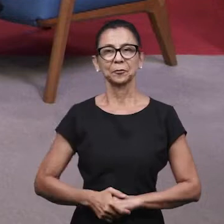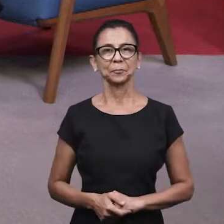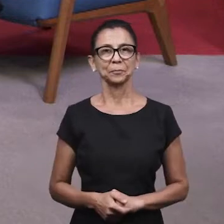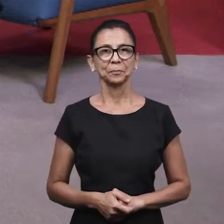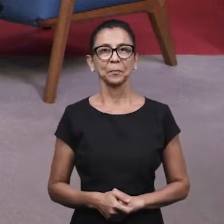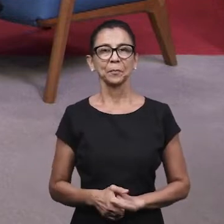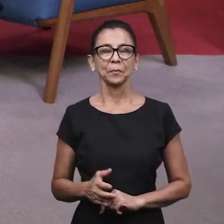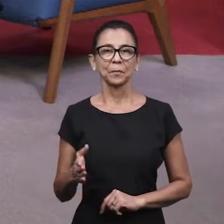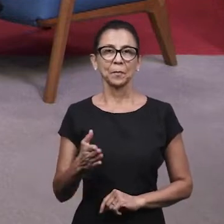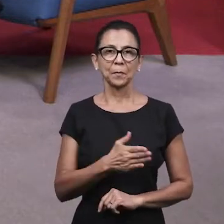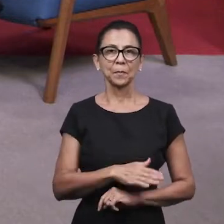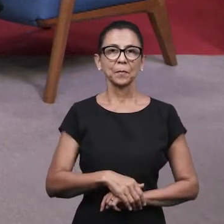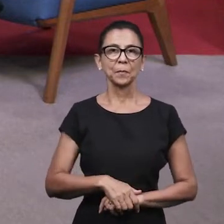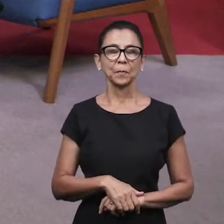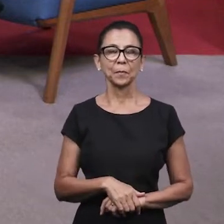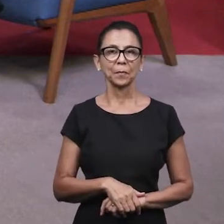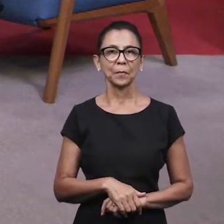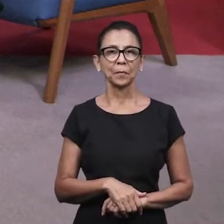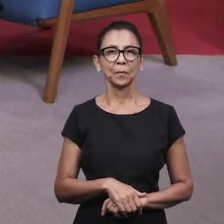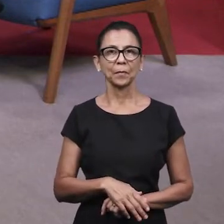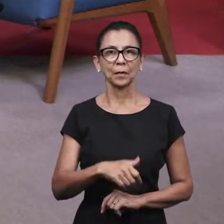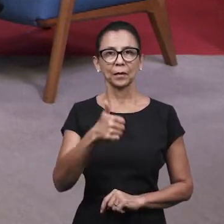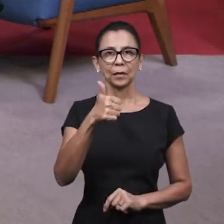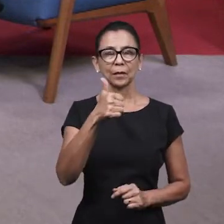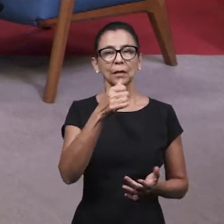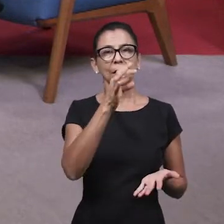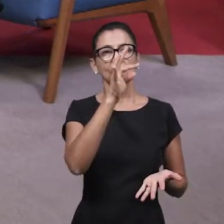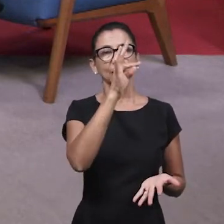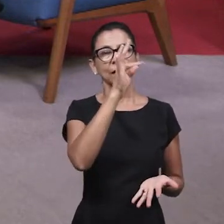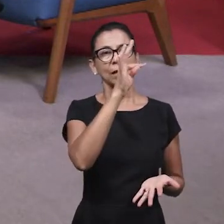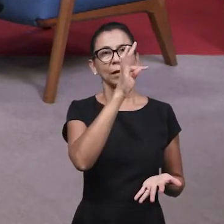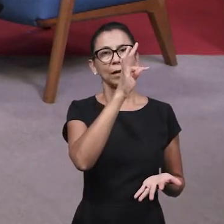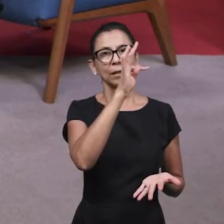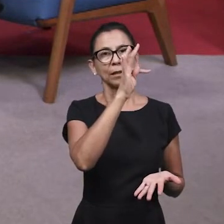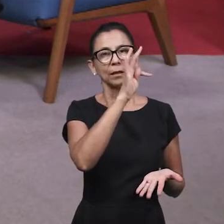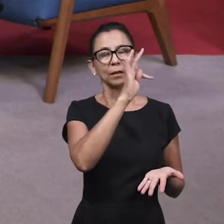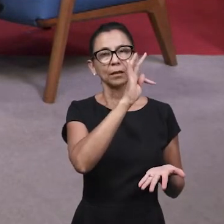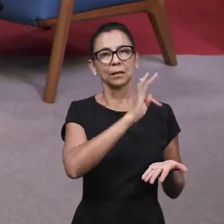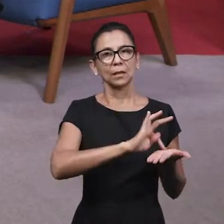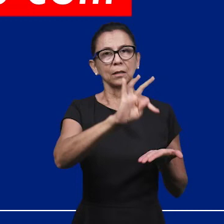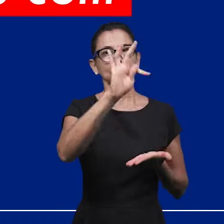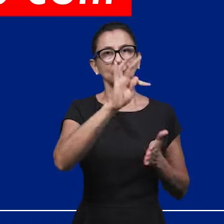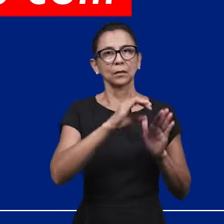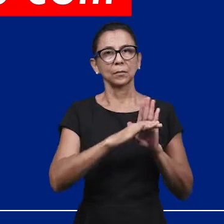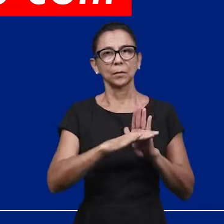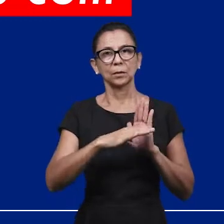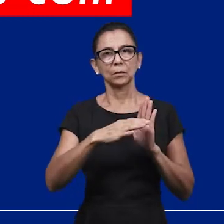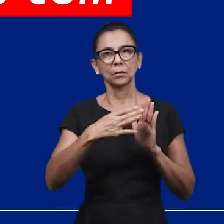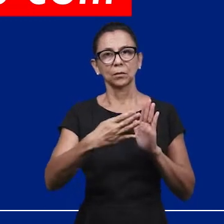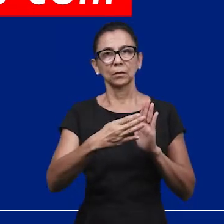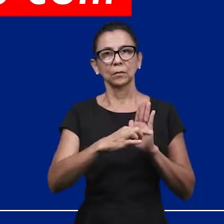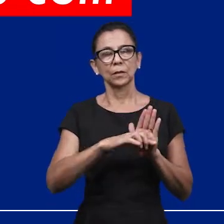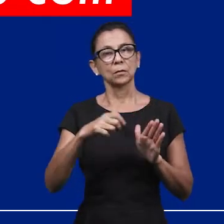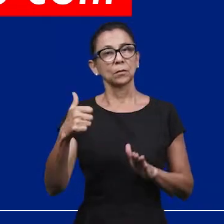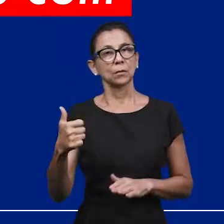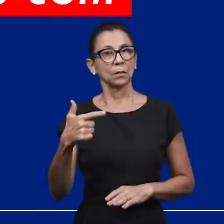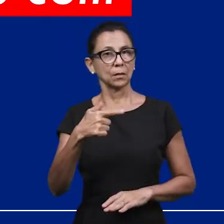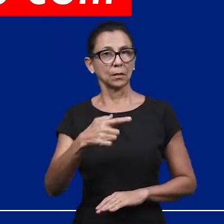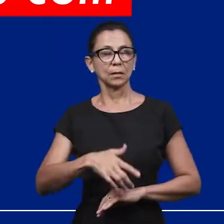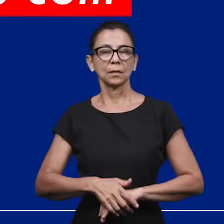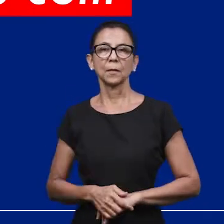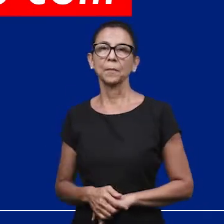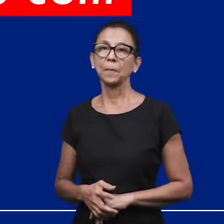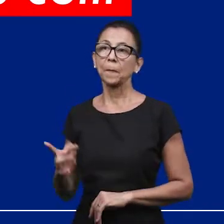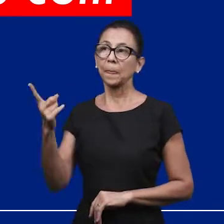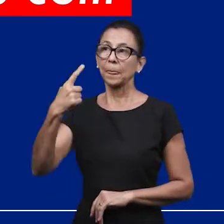en 1 Thessaloniciens, chapitre 4, verset 17, qui nous dit, après, nous, ceux